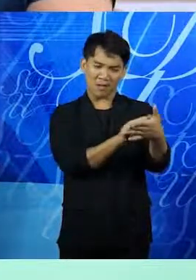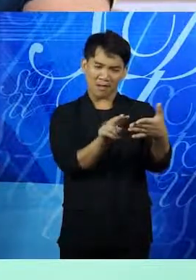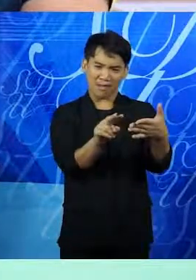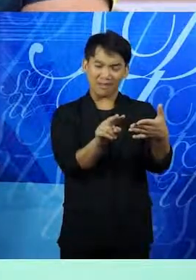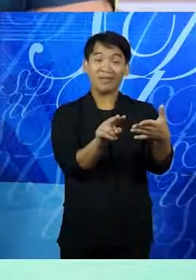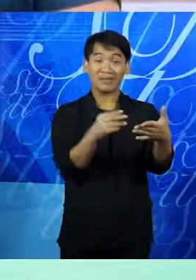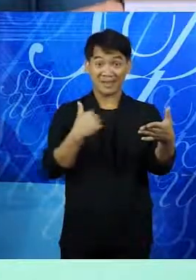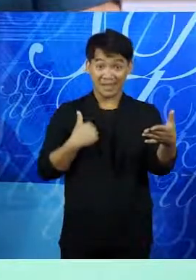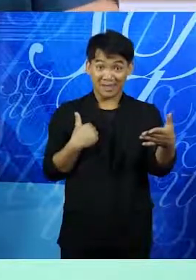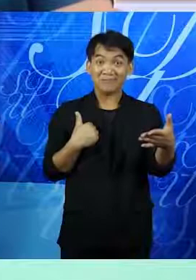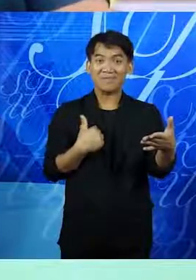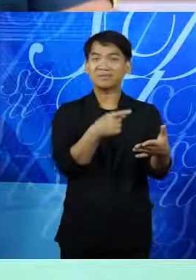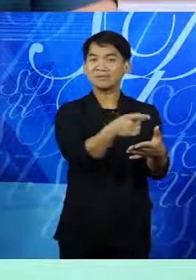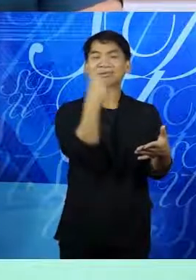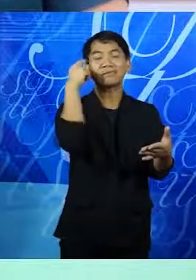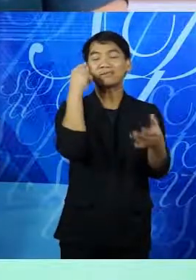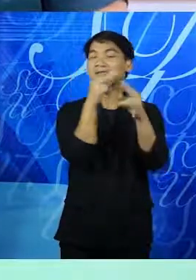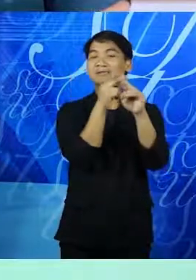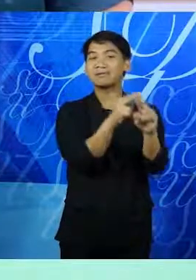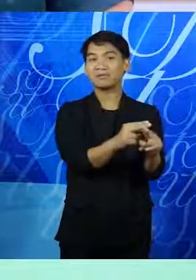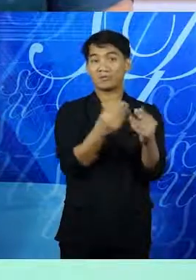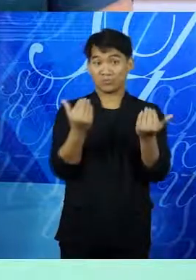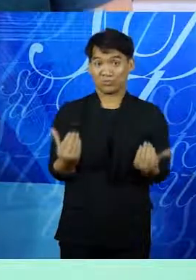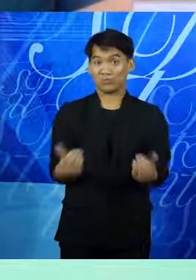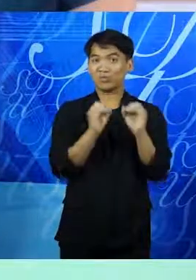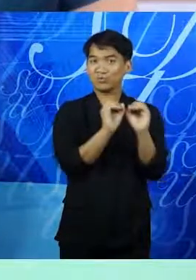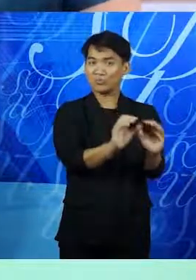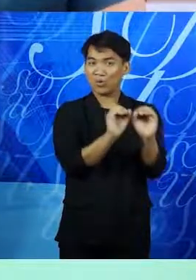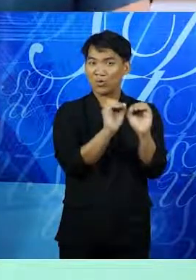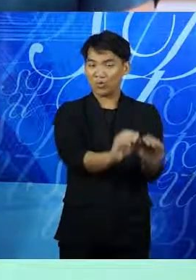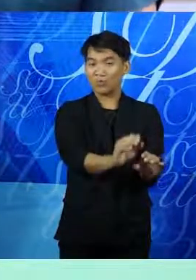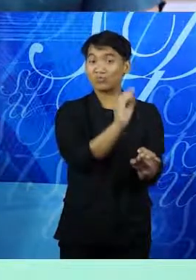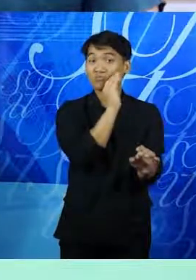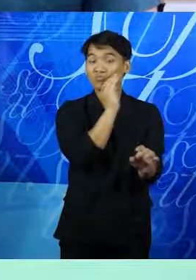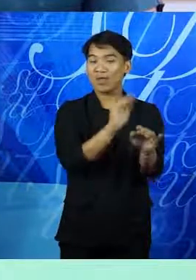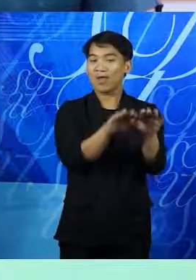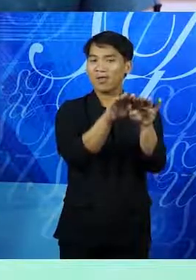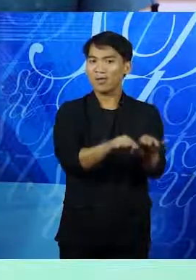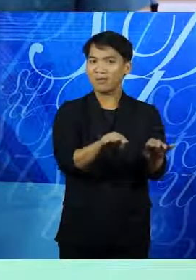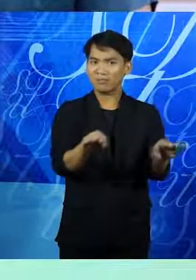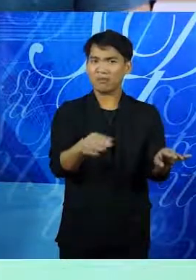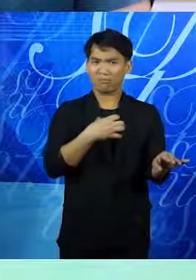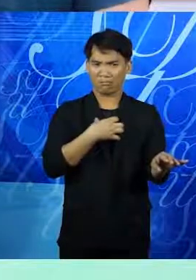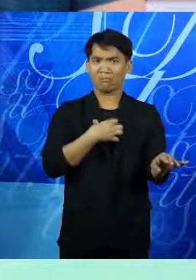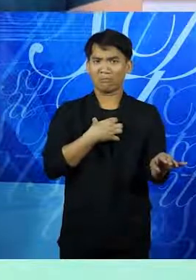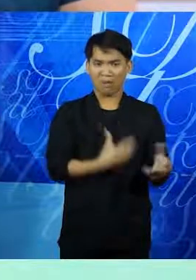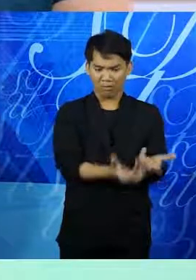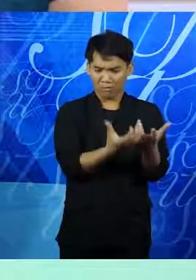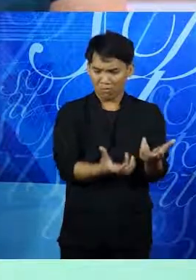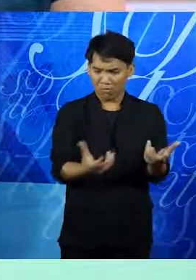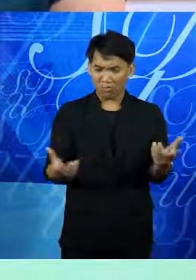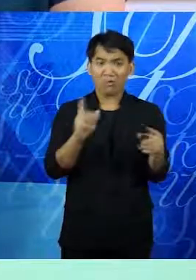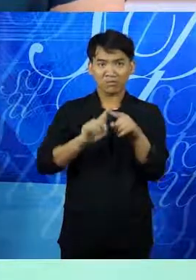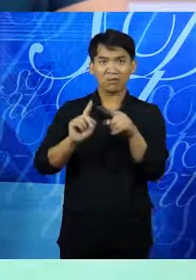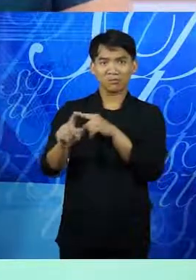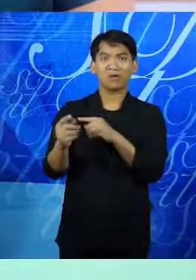คะแล้วต่อไปนี้นะคะก็จะเป็นการสอนนะคะว่าเมื่อเด็กมีอยากได้หลายๆอย่างแล้วเนี่ยจะเห็นว่านะ